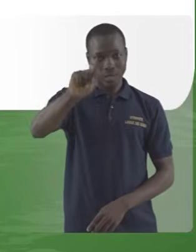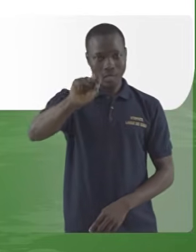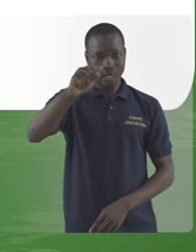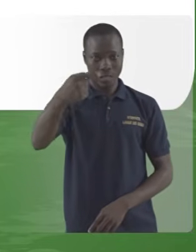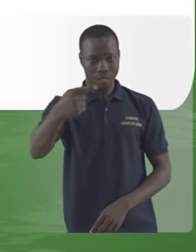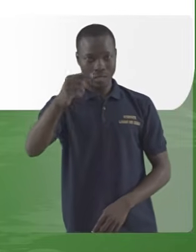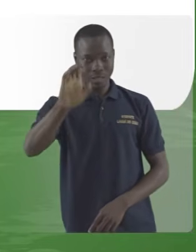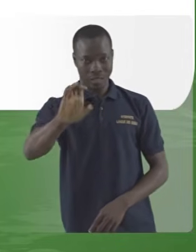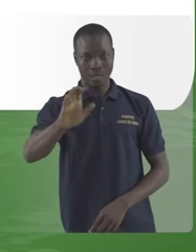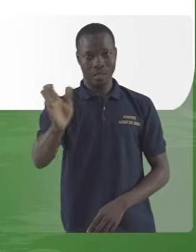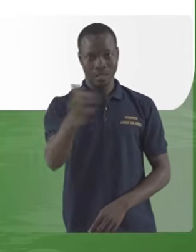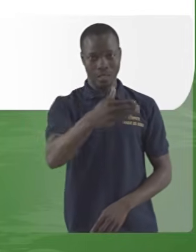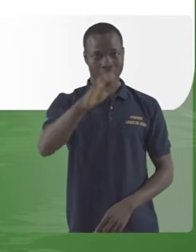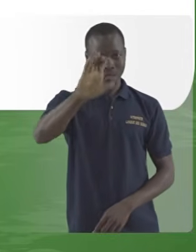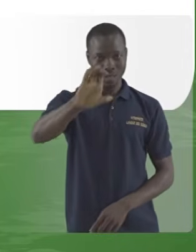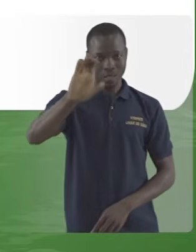TGC,